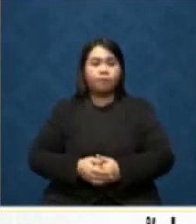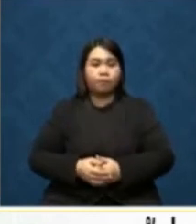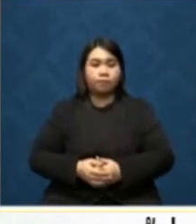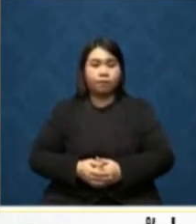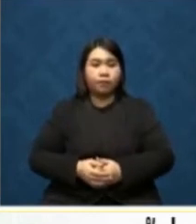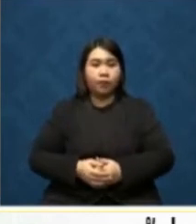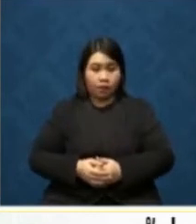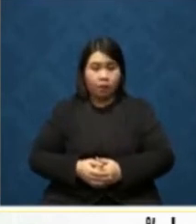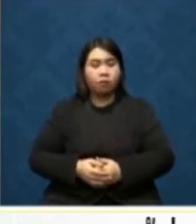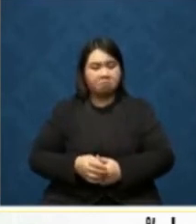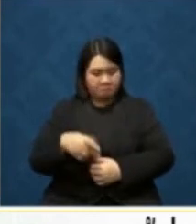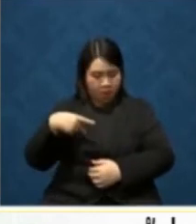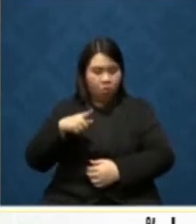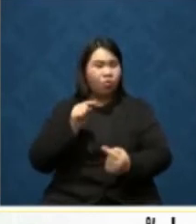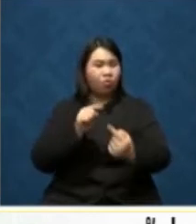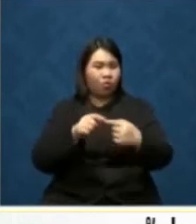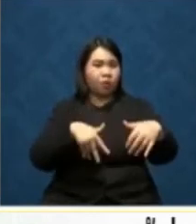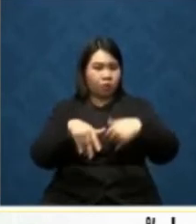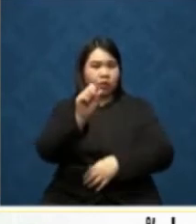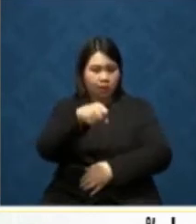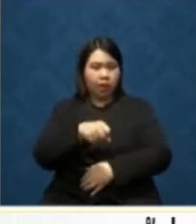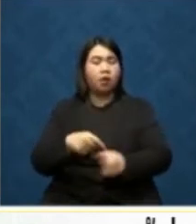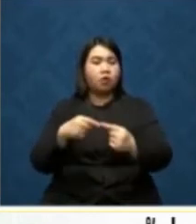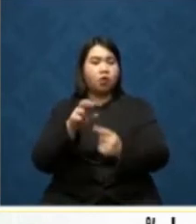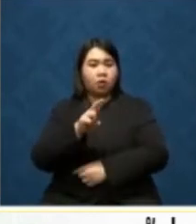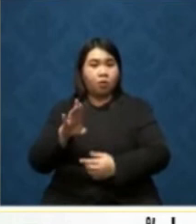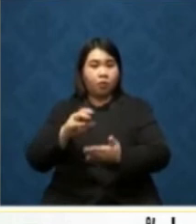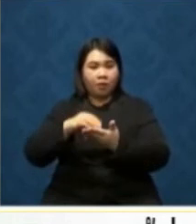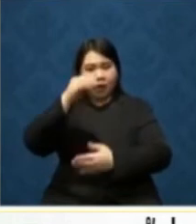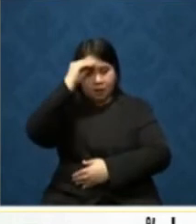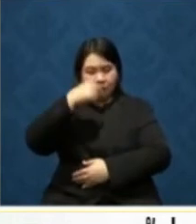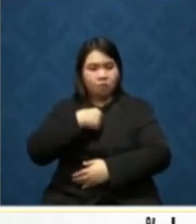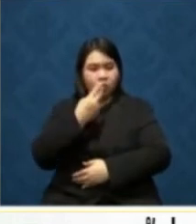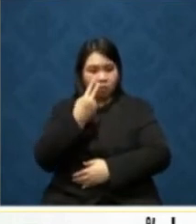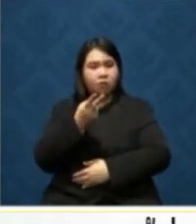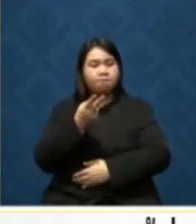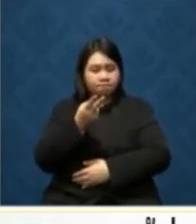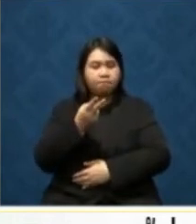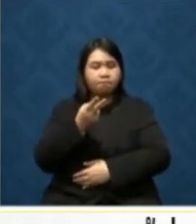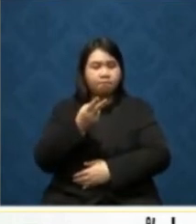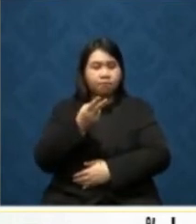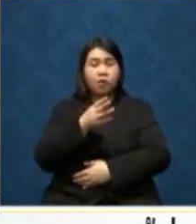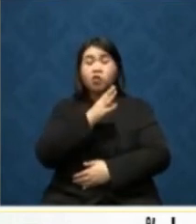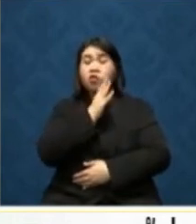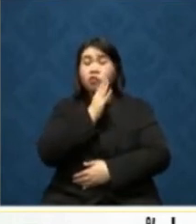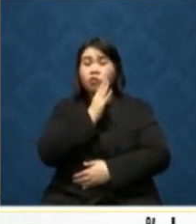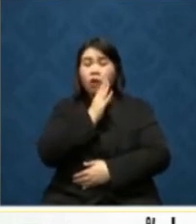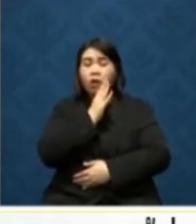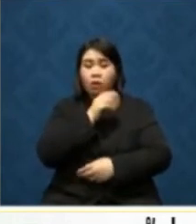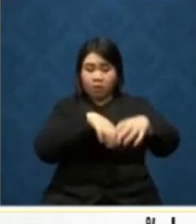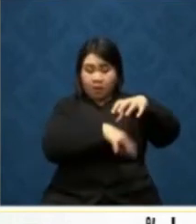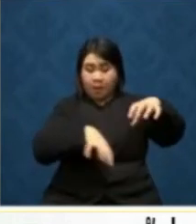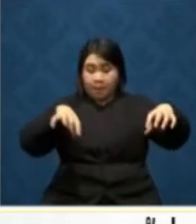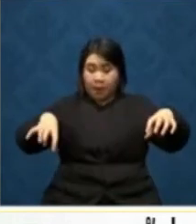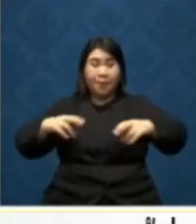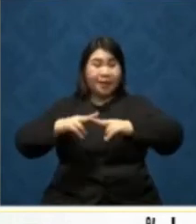าก ในรกษณะขหลเอกชนมันเปนเรื่องที่ที่มชาได้ประโยชนประบบ